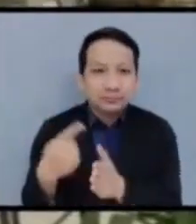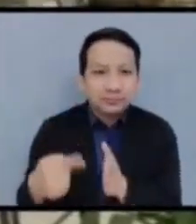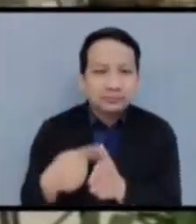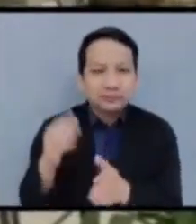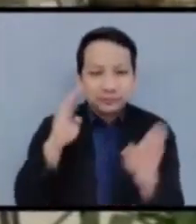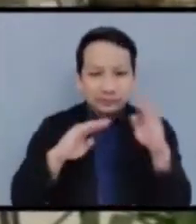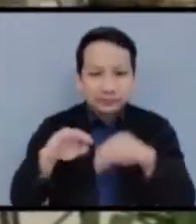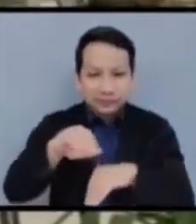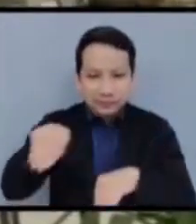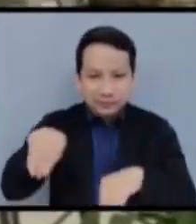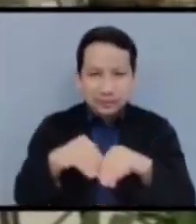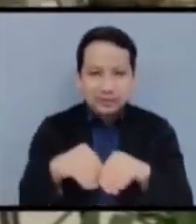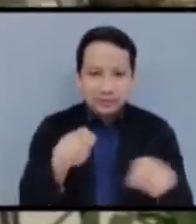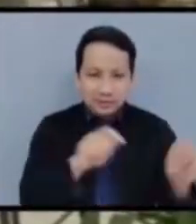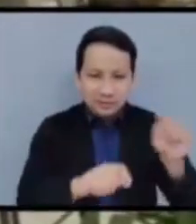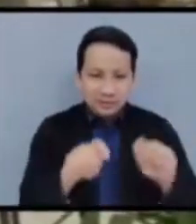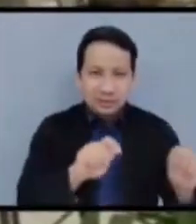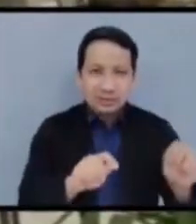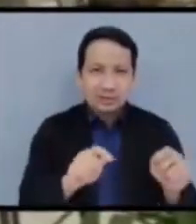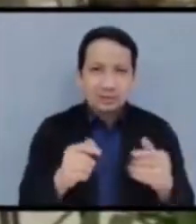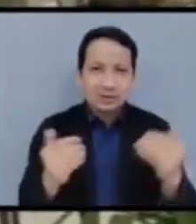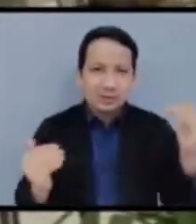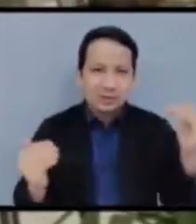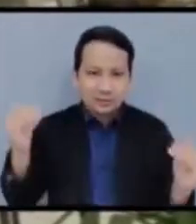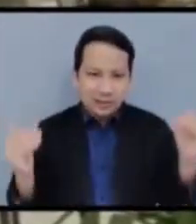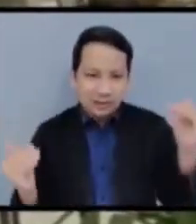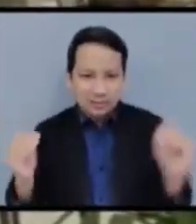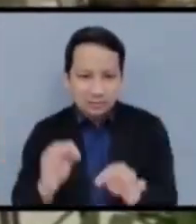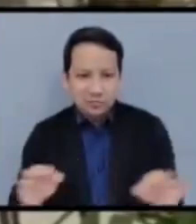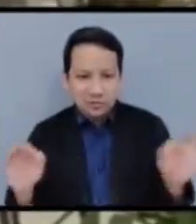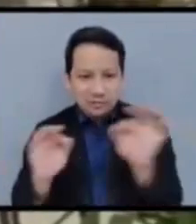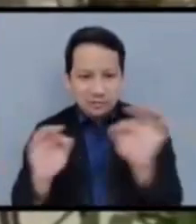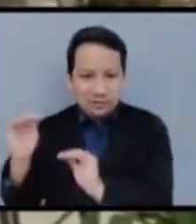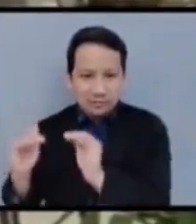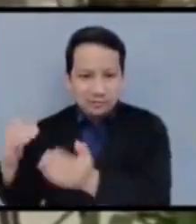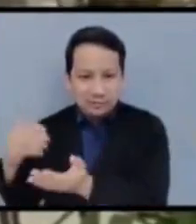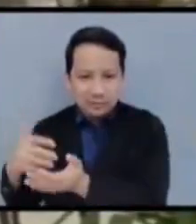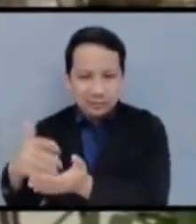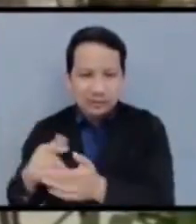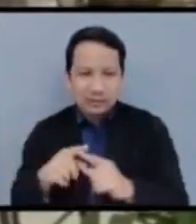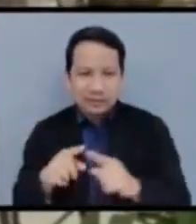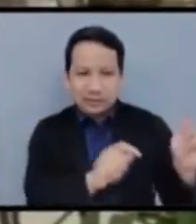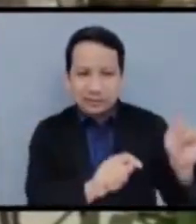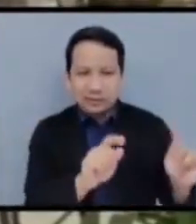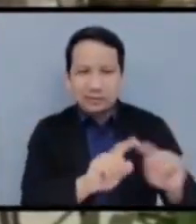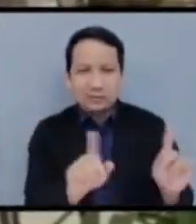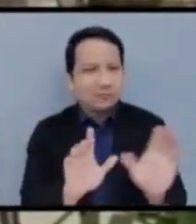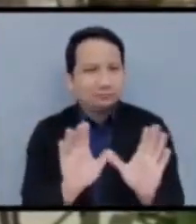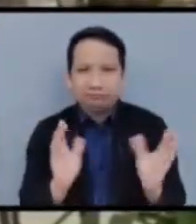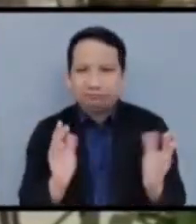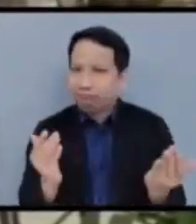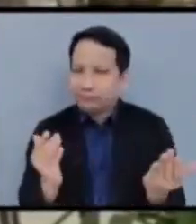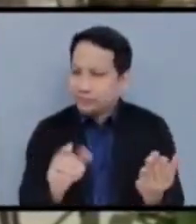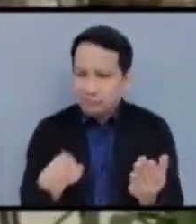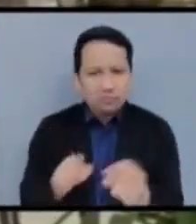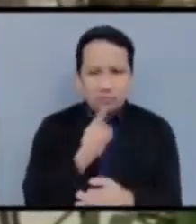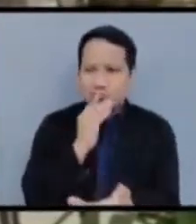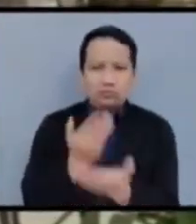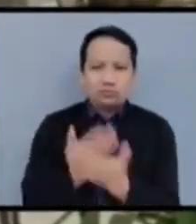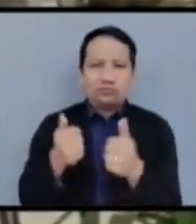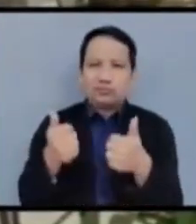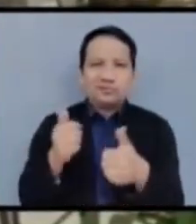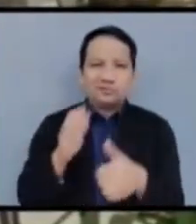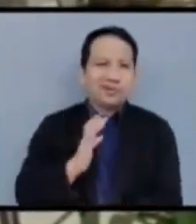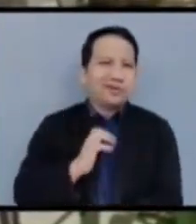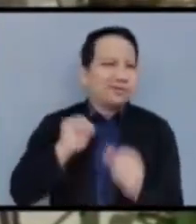mundo niya umiikot na sa theater na medyo kailangan balansehin niya. But other than that, she's a good kid tsaka kaya naman.